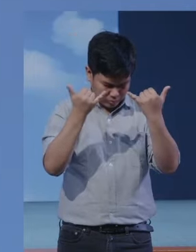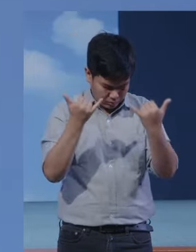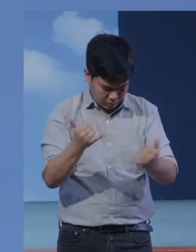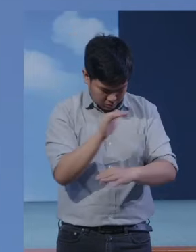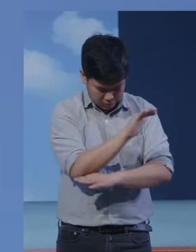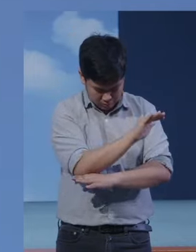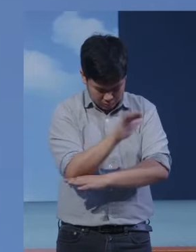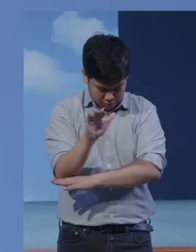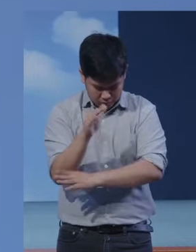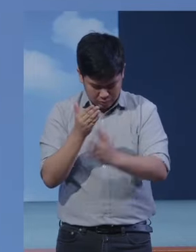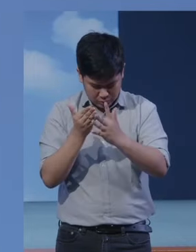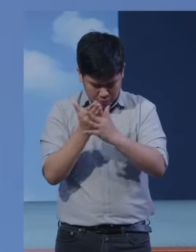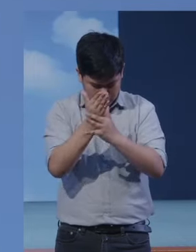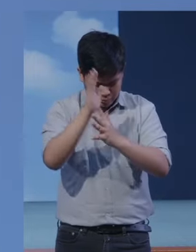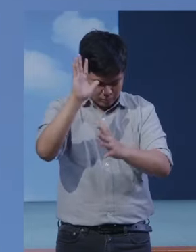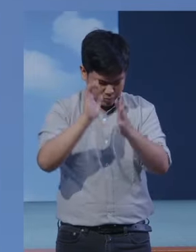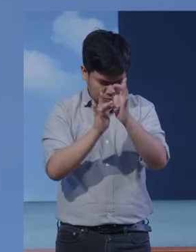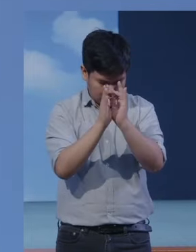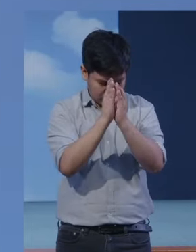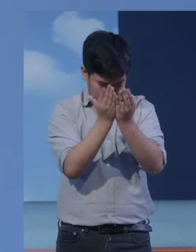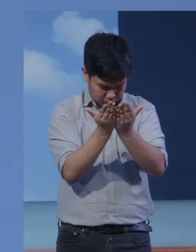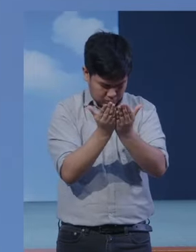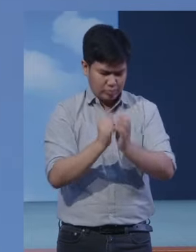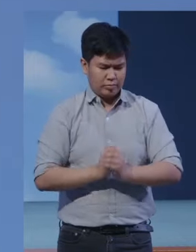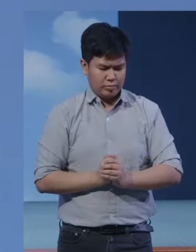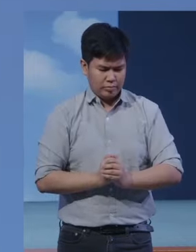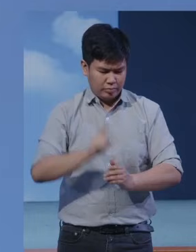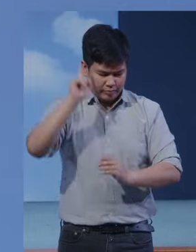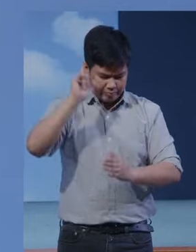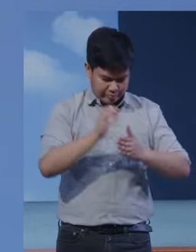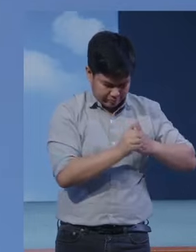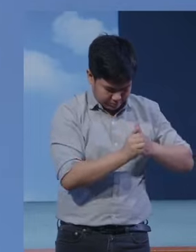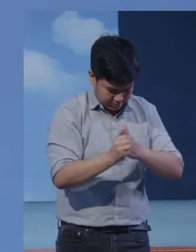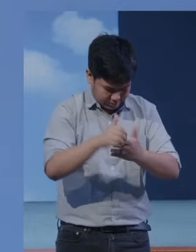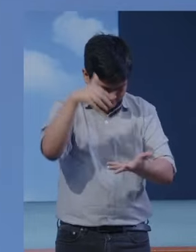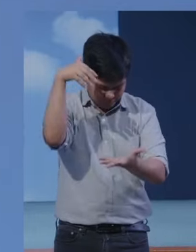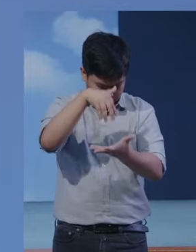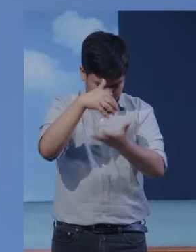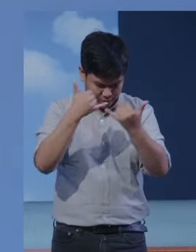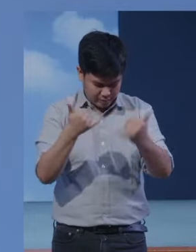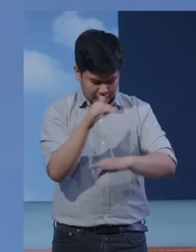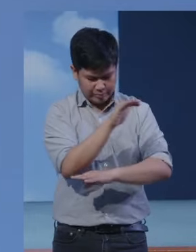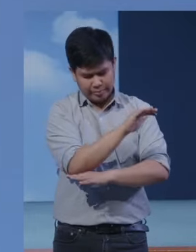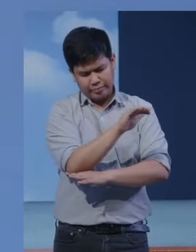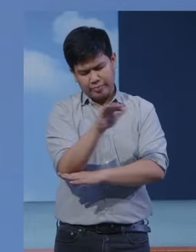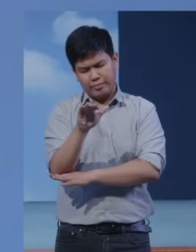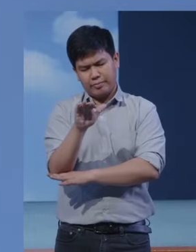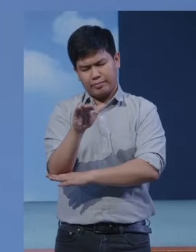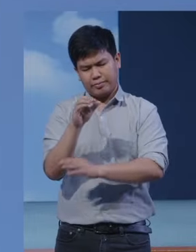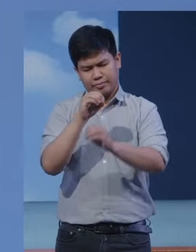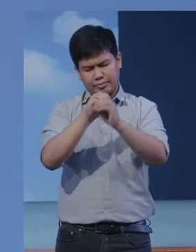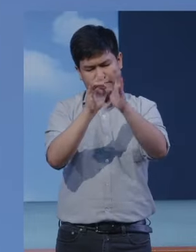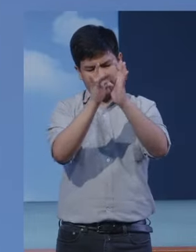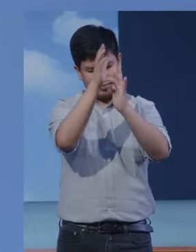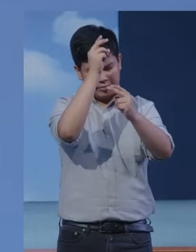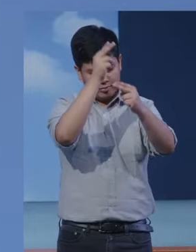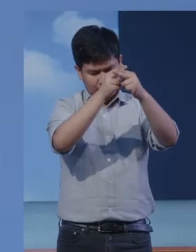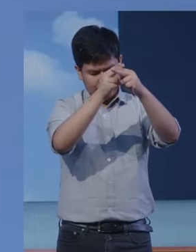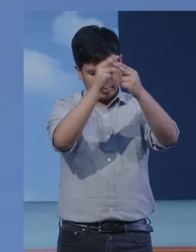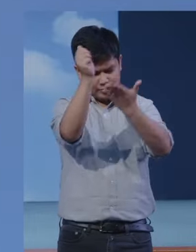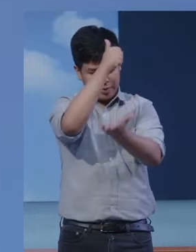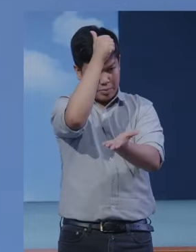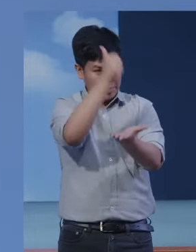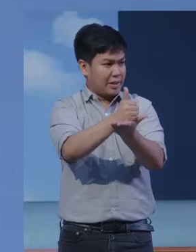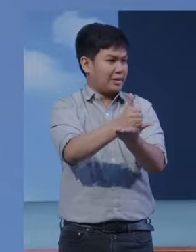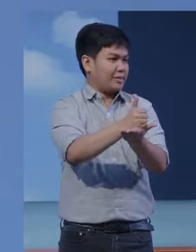pamagitan ng inyong salita kayo po ang manguna sa aming pag-aaral sa hapong ito sa pangalan ni Hesus